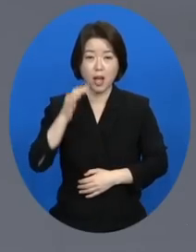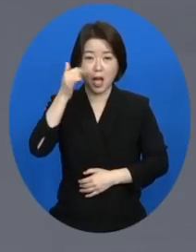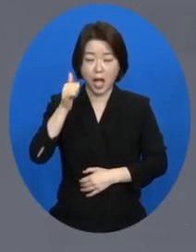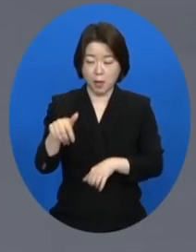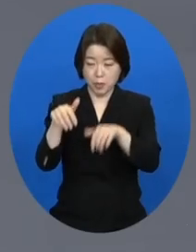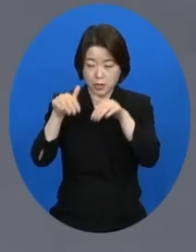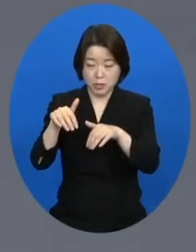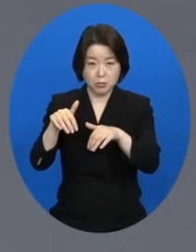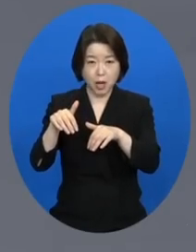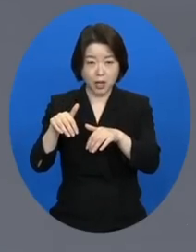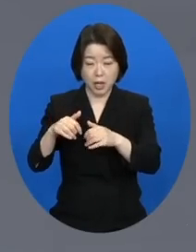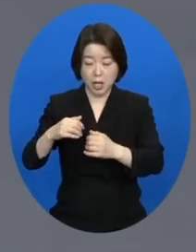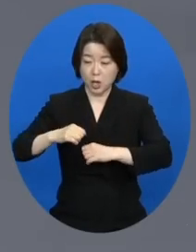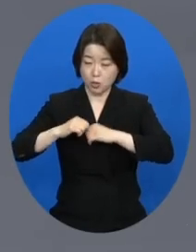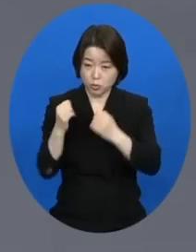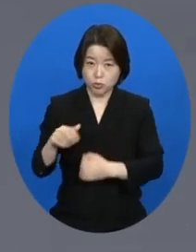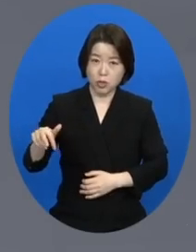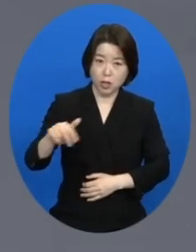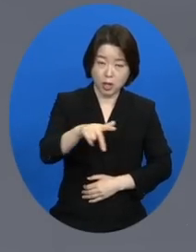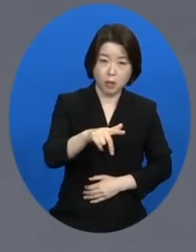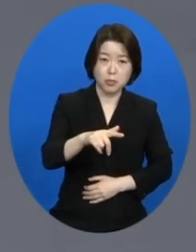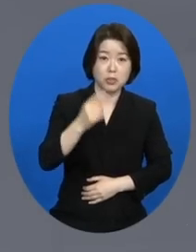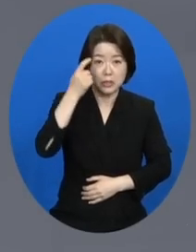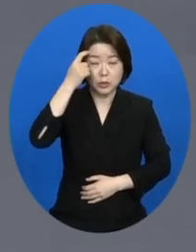따라가는 이 아들의 이야기 보면 생각난 사람 없습니까?